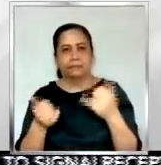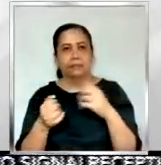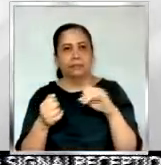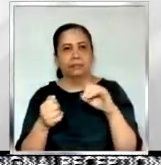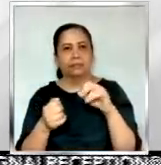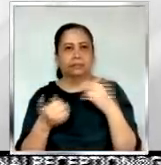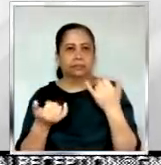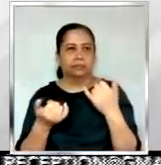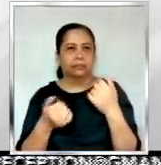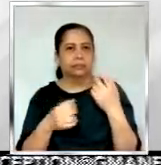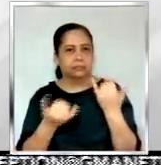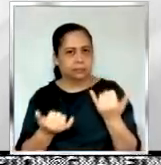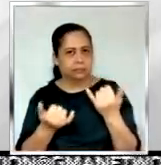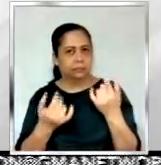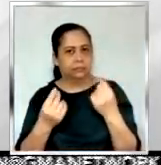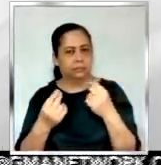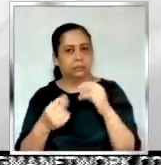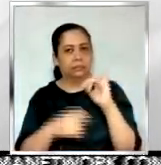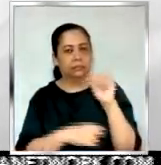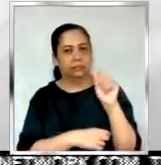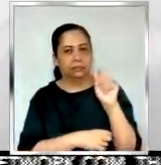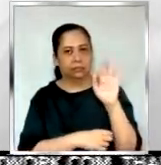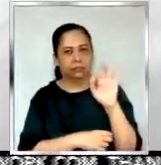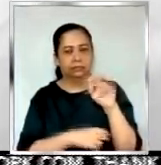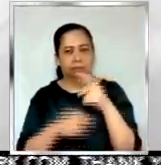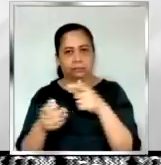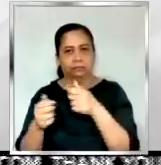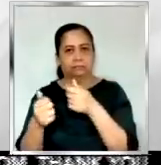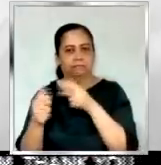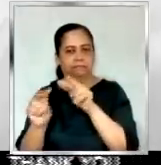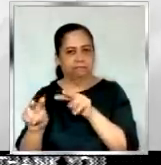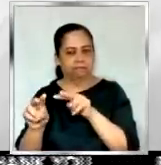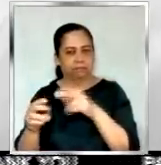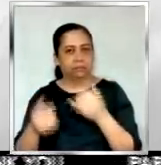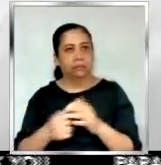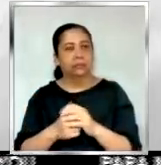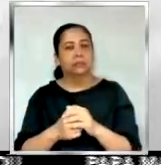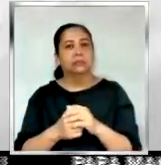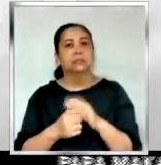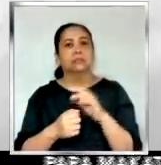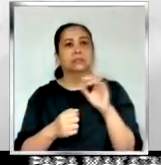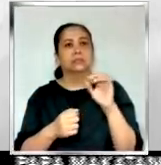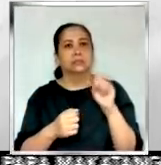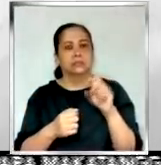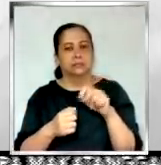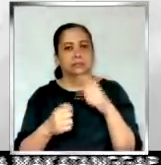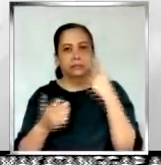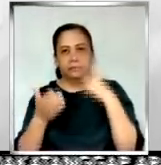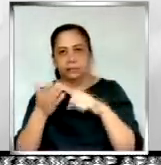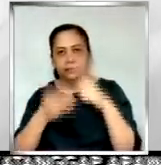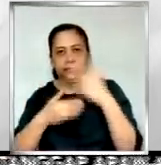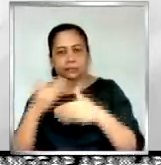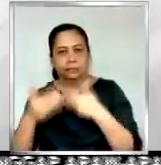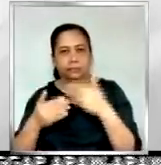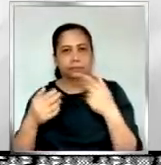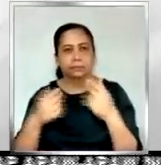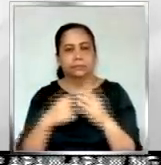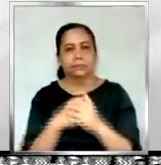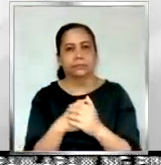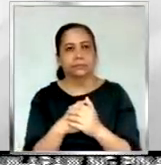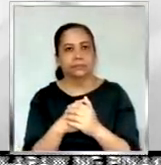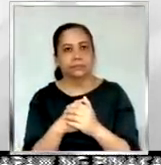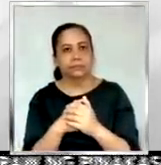right now in the IATF meeting. And so that has triggered the call for